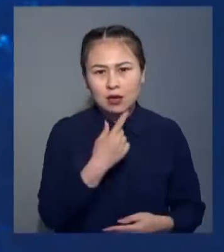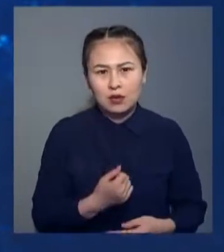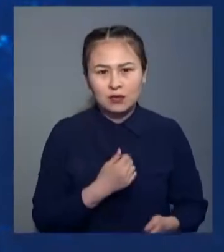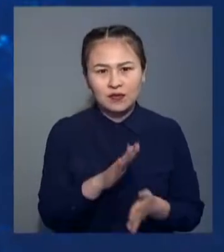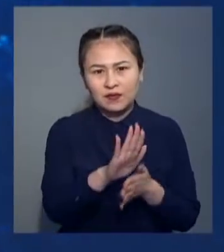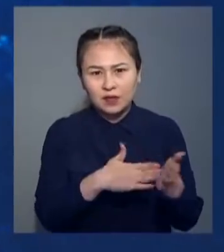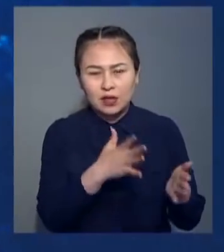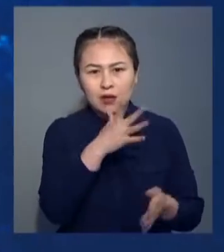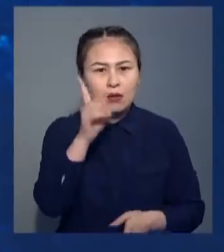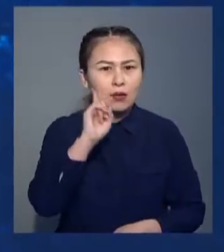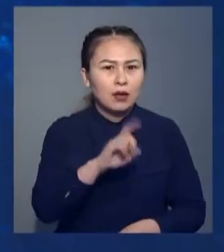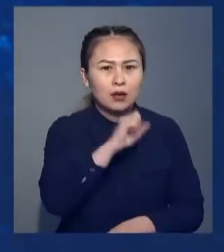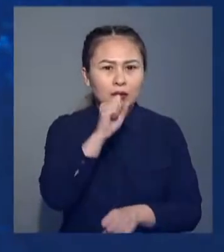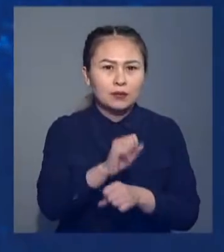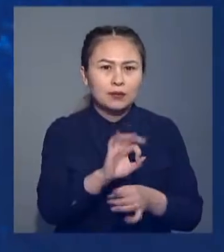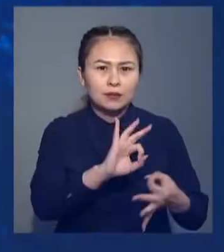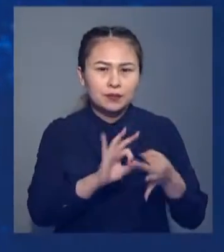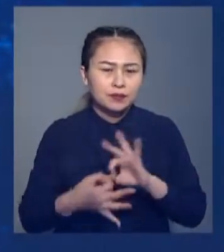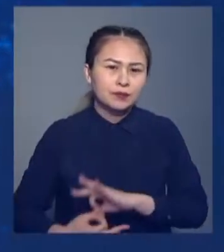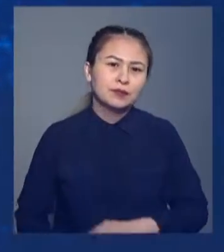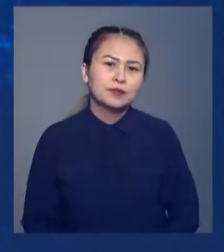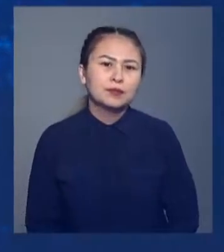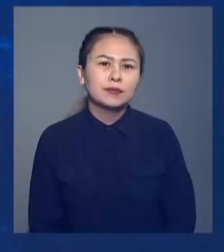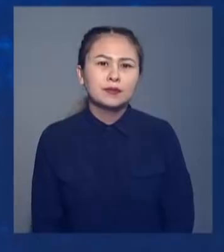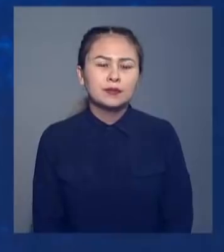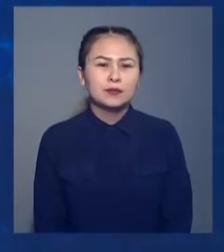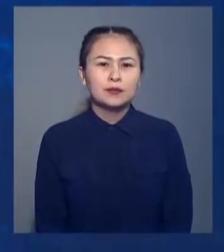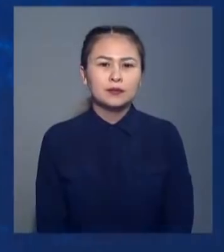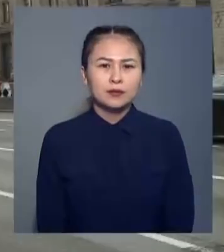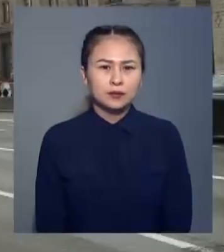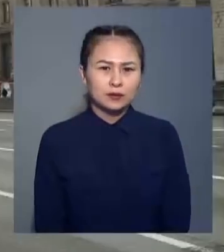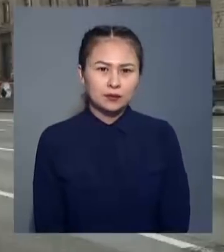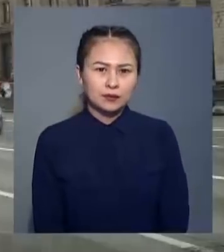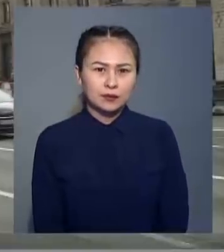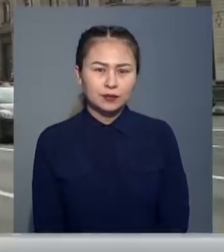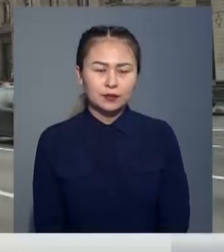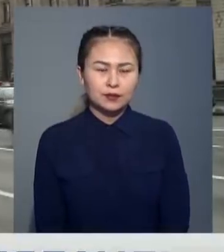шақыру науқаны уақытша тоқтатылды. Айда Қыдырбай толығырақ.